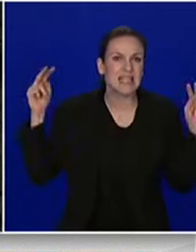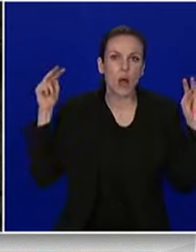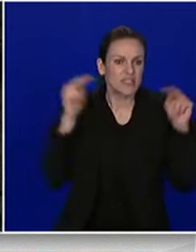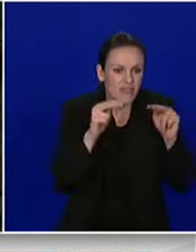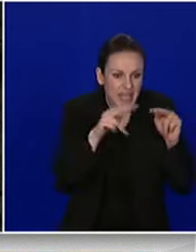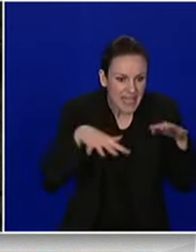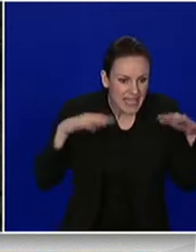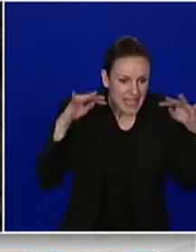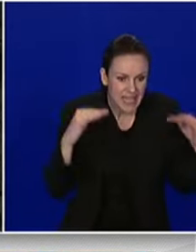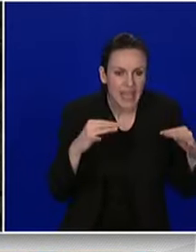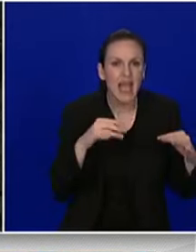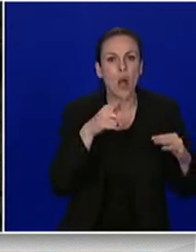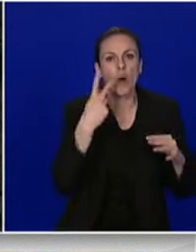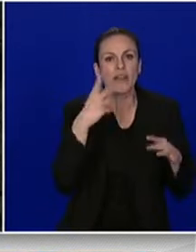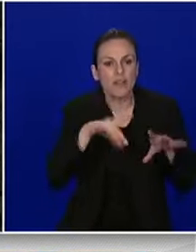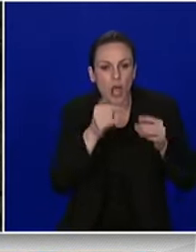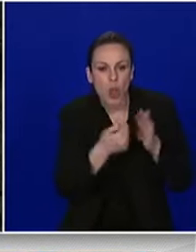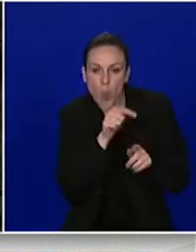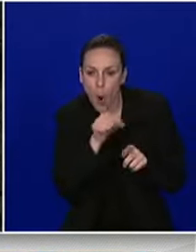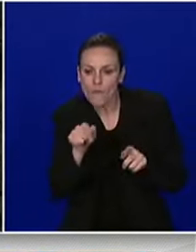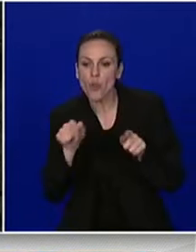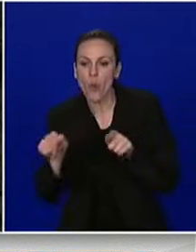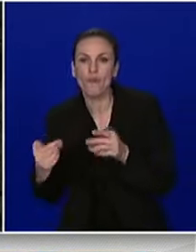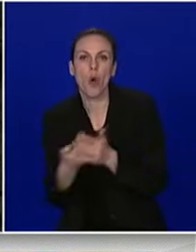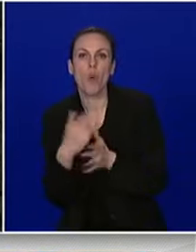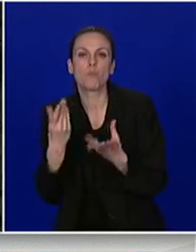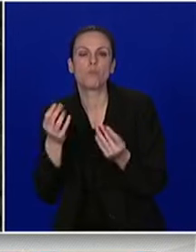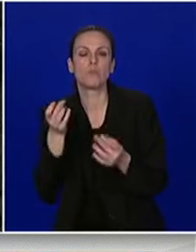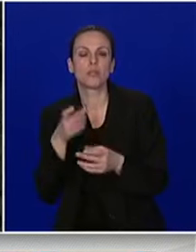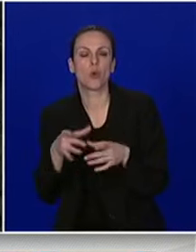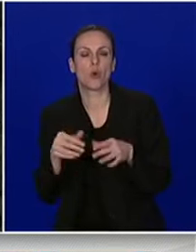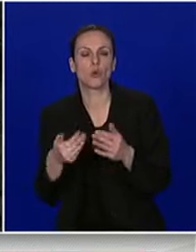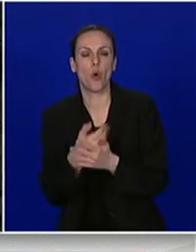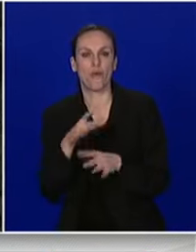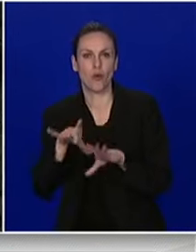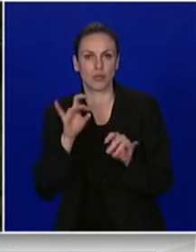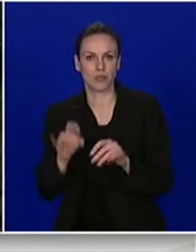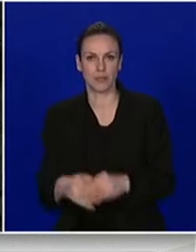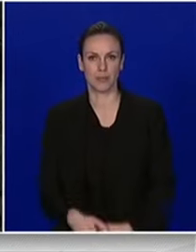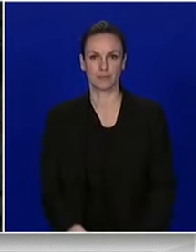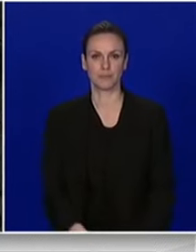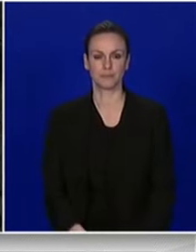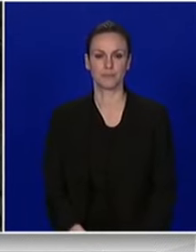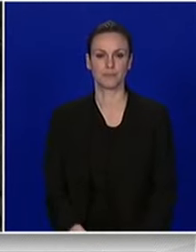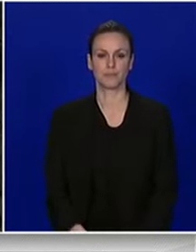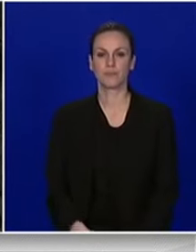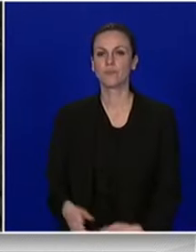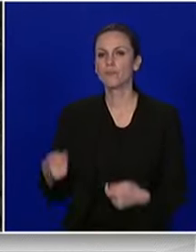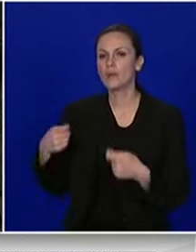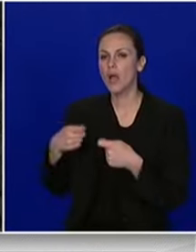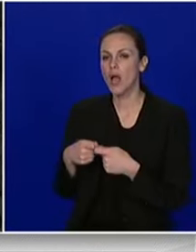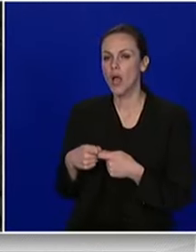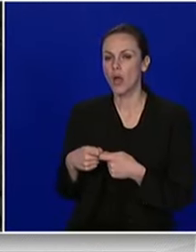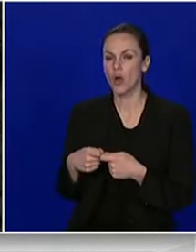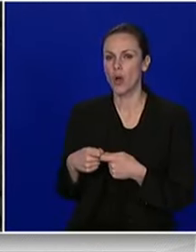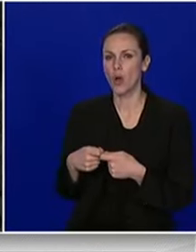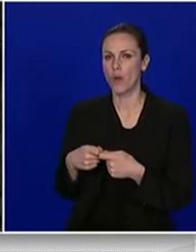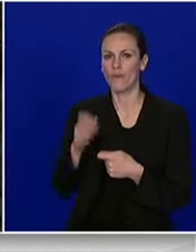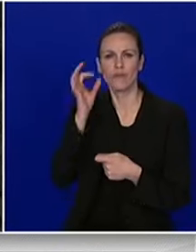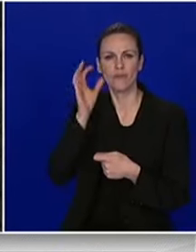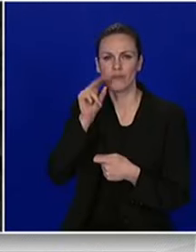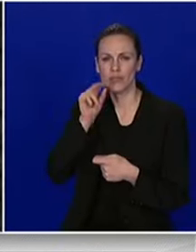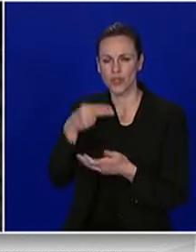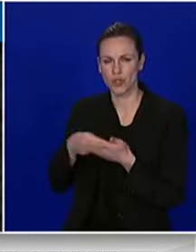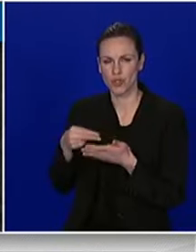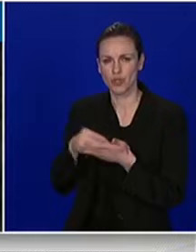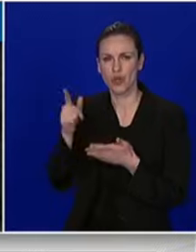otkrivaju sve nove stvari o njemu. Što se tiče ovih masovnih okupljanja,